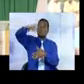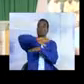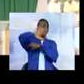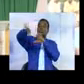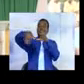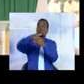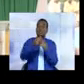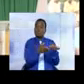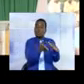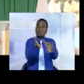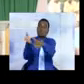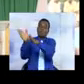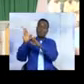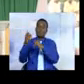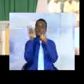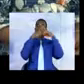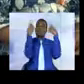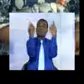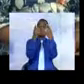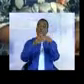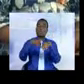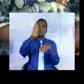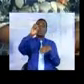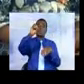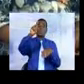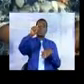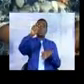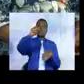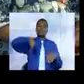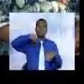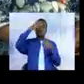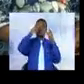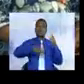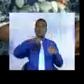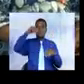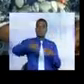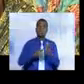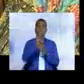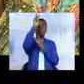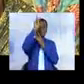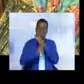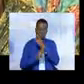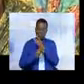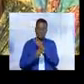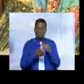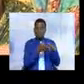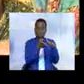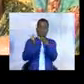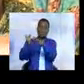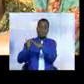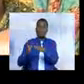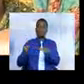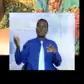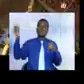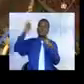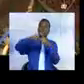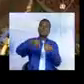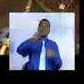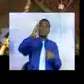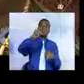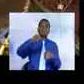toutes les voies du département de Botro. Nous souhaitons que le projet routier de l'axe Sakassou-Botro